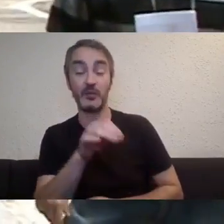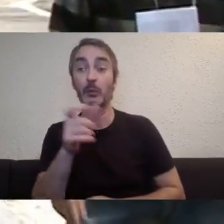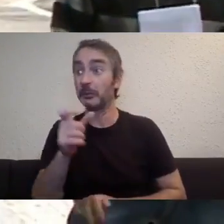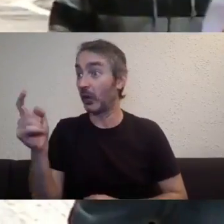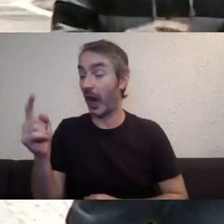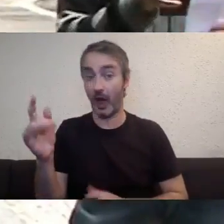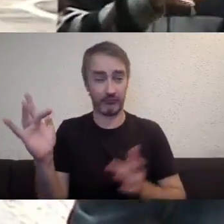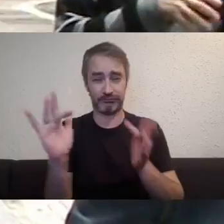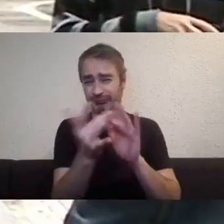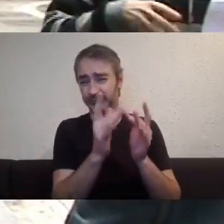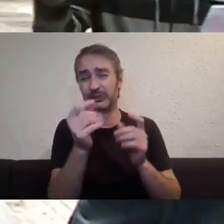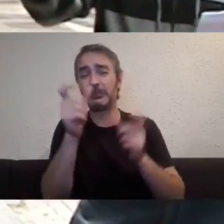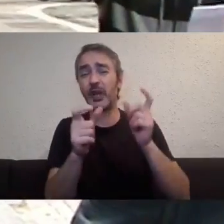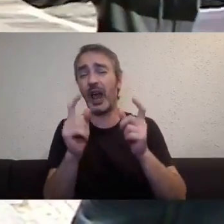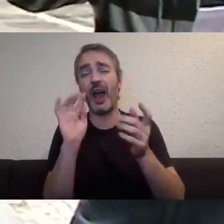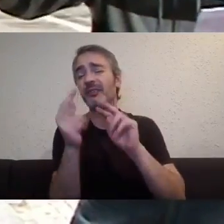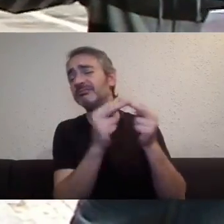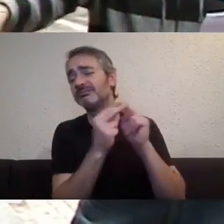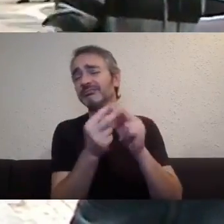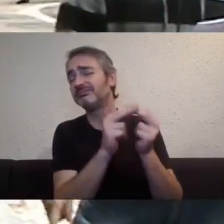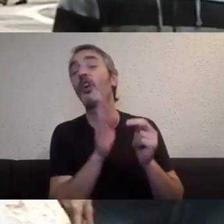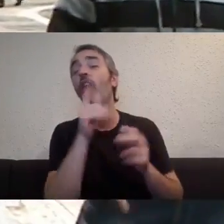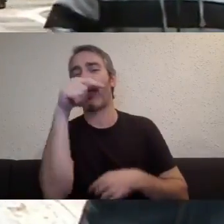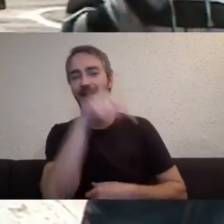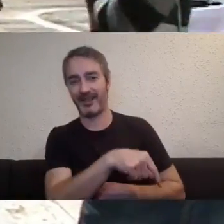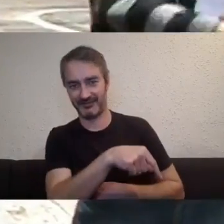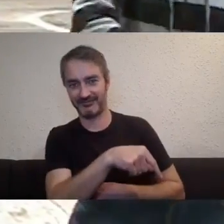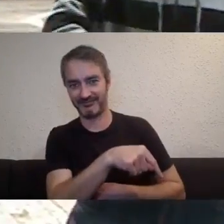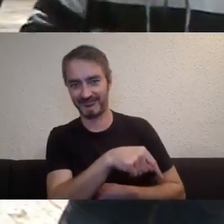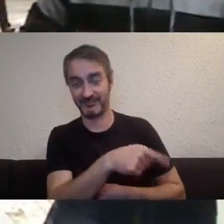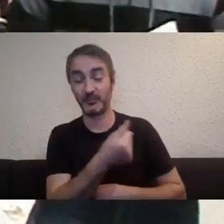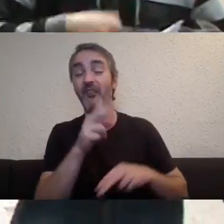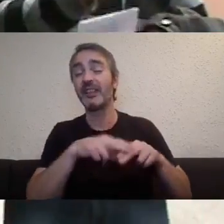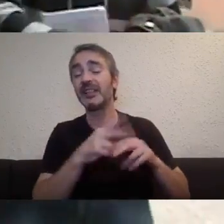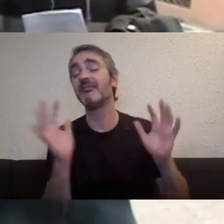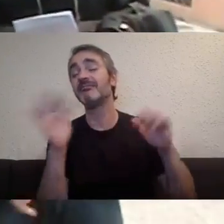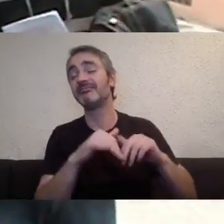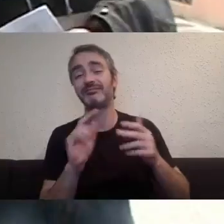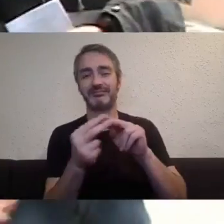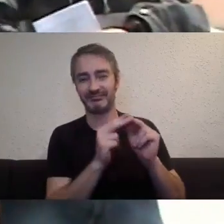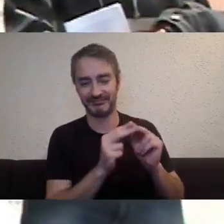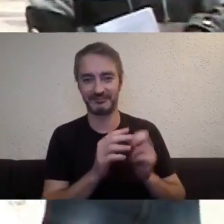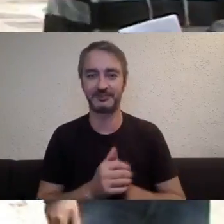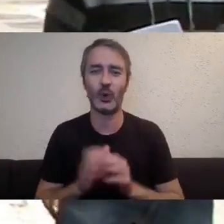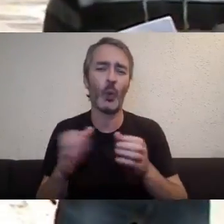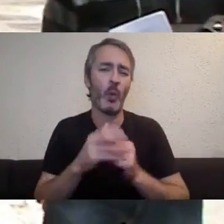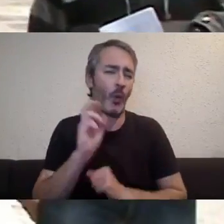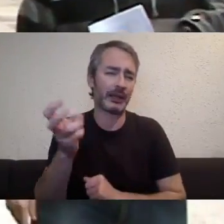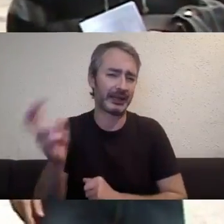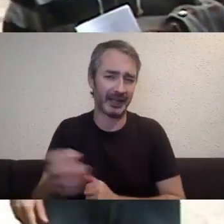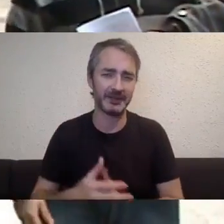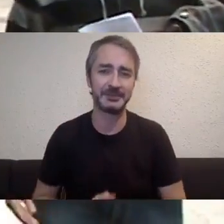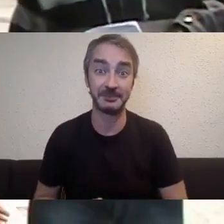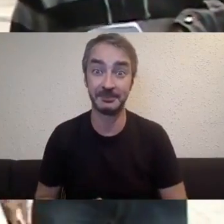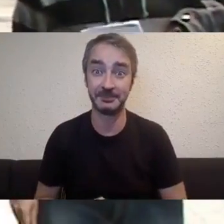cosa... I gent que es va conèixer aquí, també. Gent, tu em recordes que es va conèixer amb el Tei, no? També, que es va conèixer aquí a una festa... Discípulos